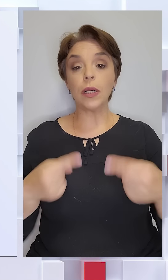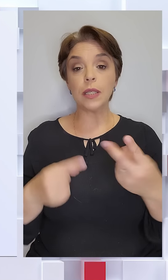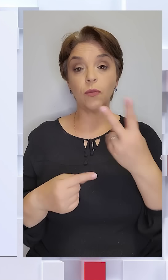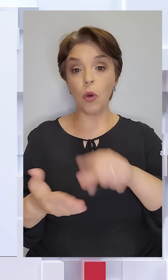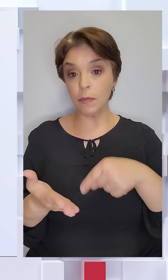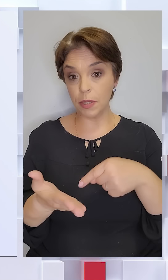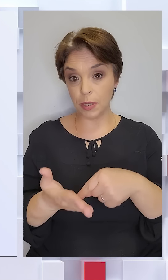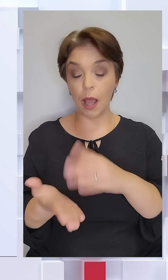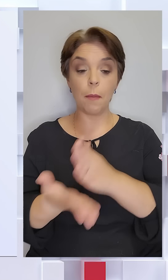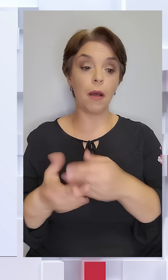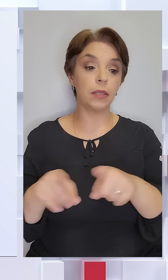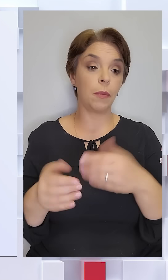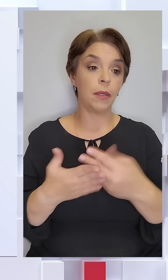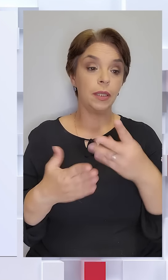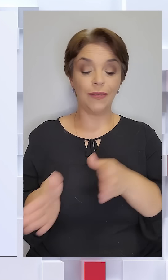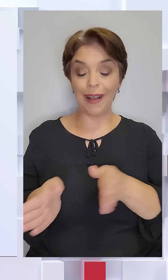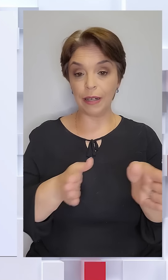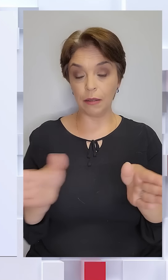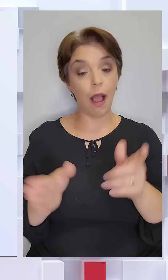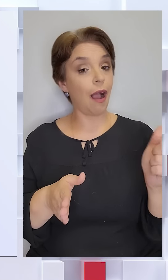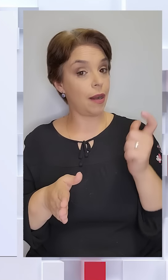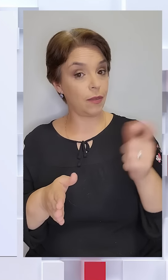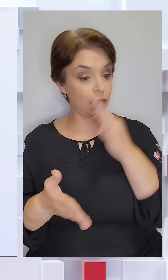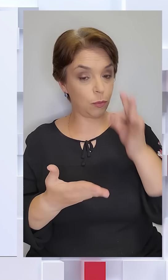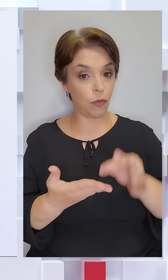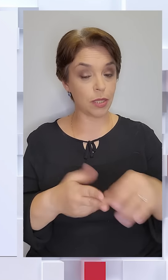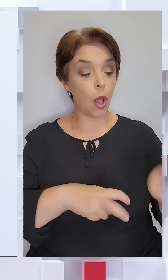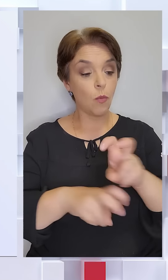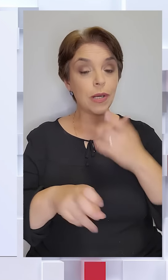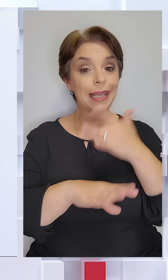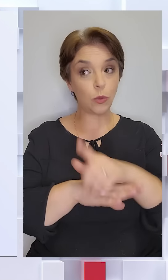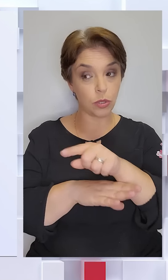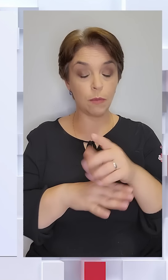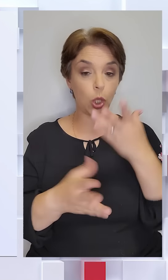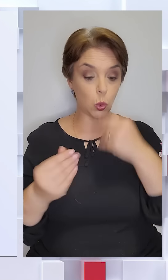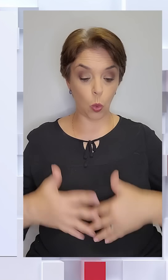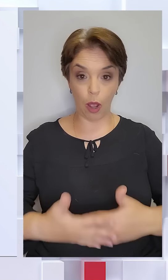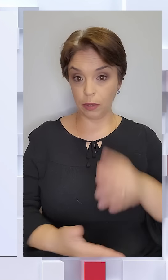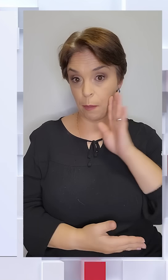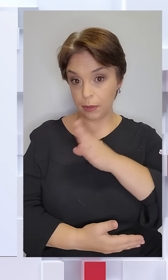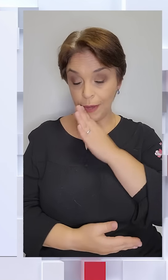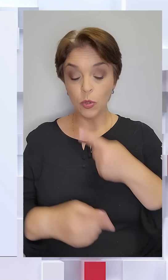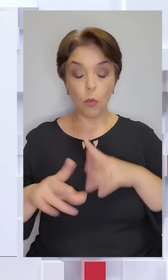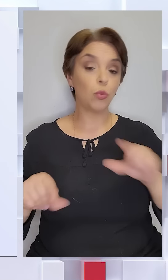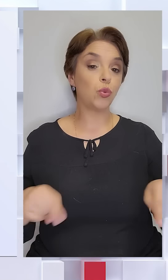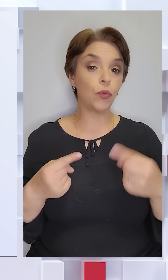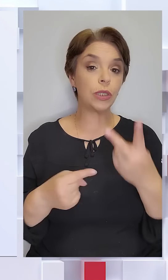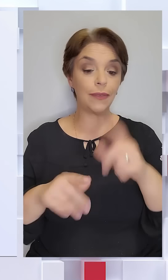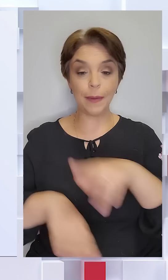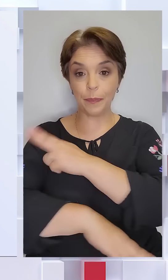у 2 містах мали, так би мовити, 2 крила. Харківське відповідало за пошук іноземців і сурогатних матерів. Для цього було